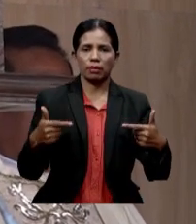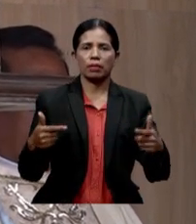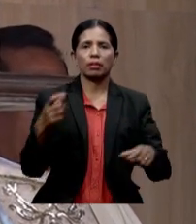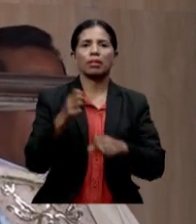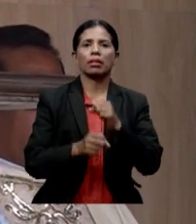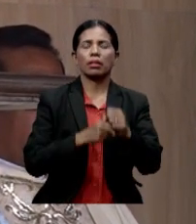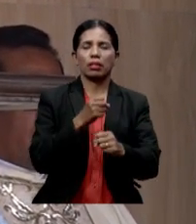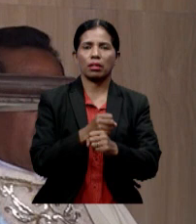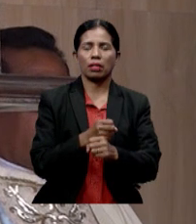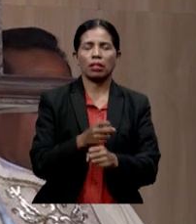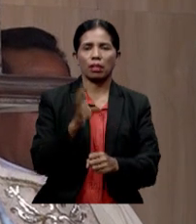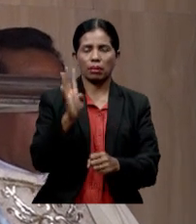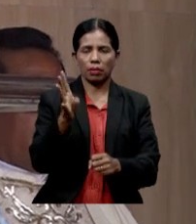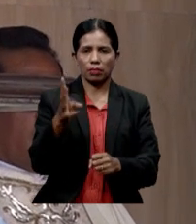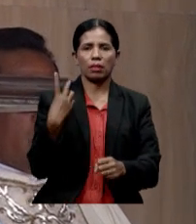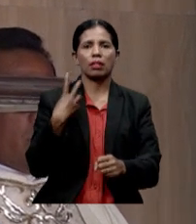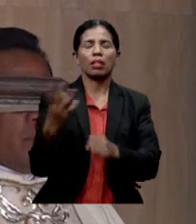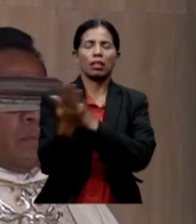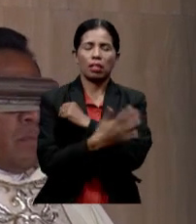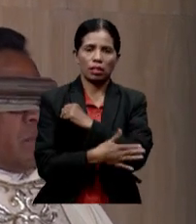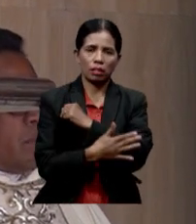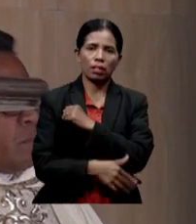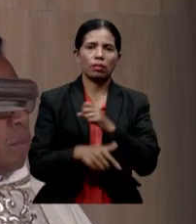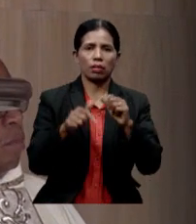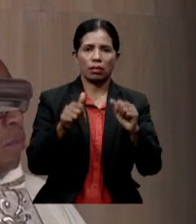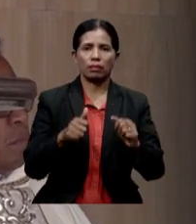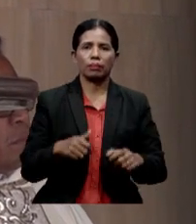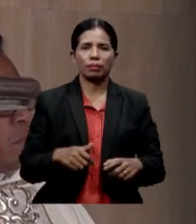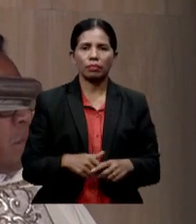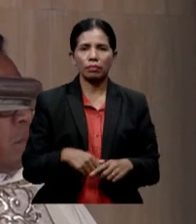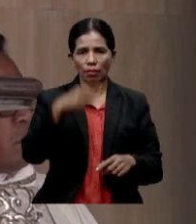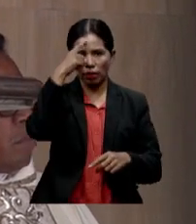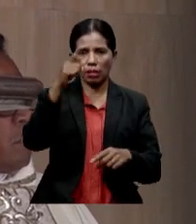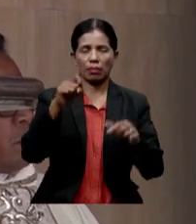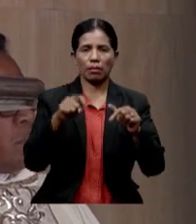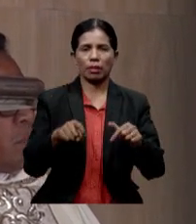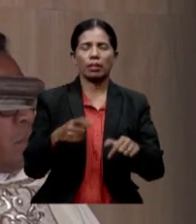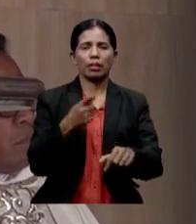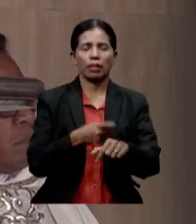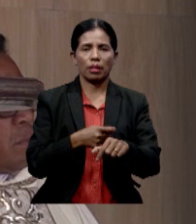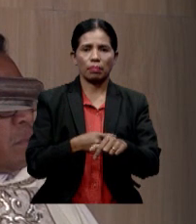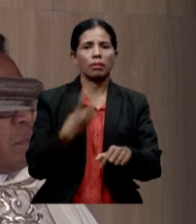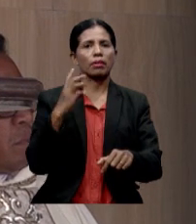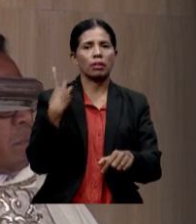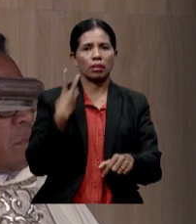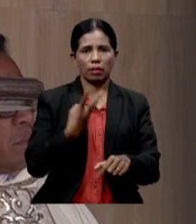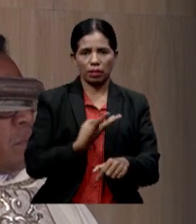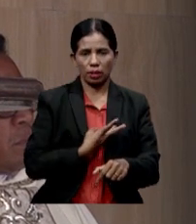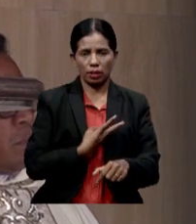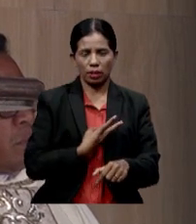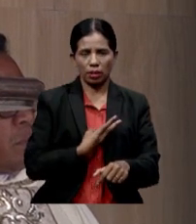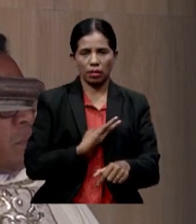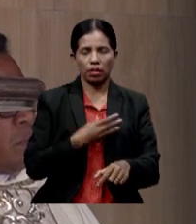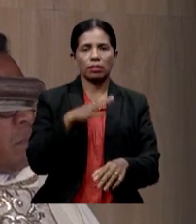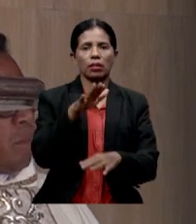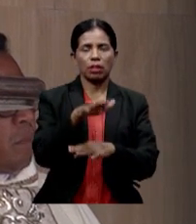Yatinan hatnu lune i hitania rai doben. Tane momento ida mai ita nebe lokrai